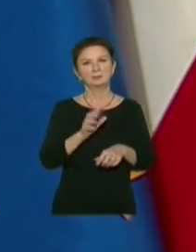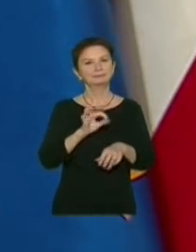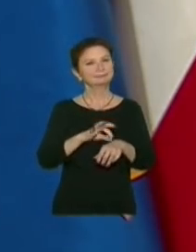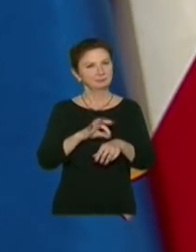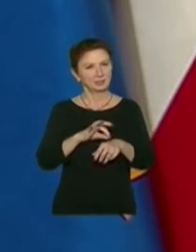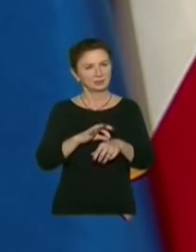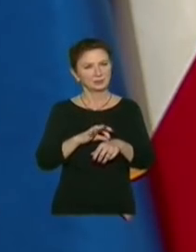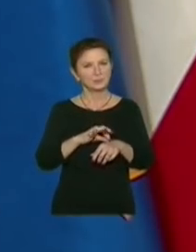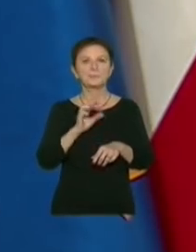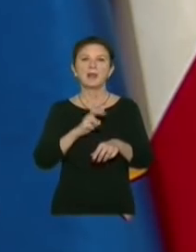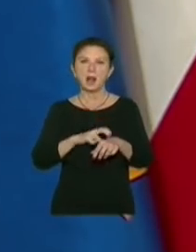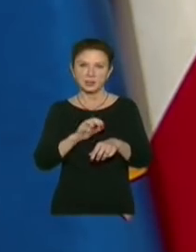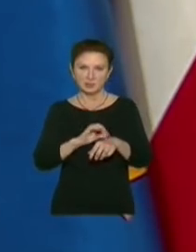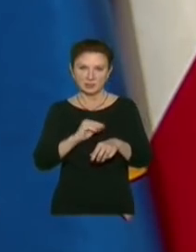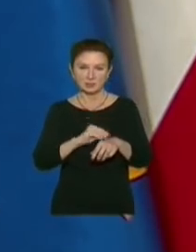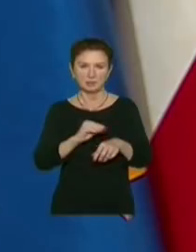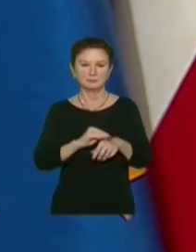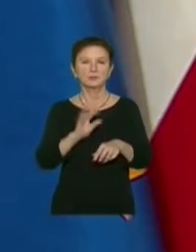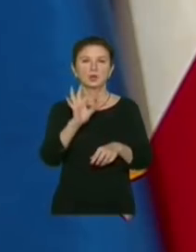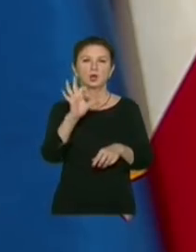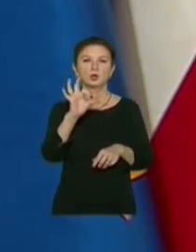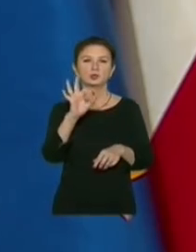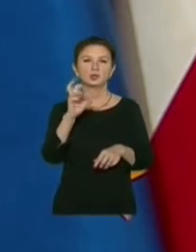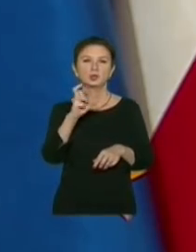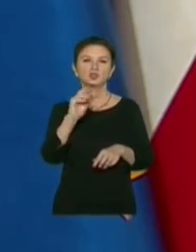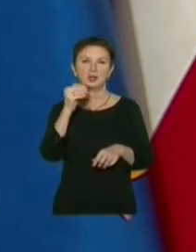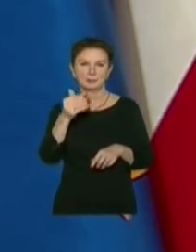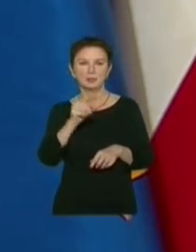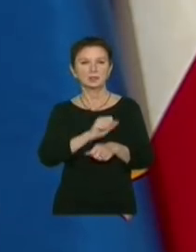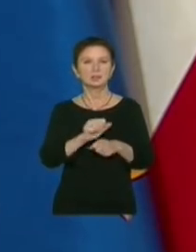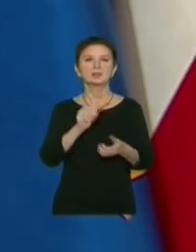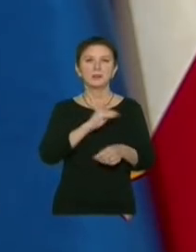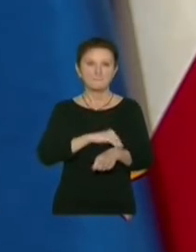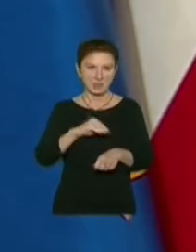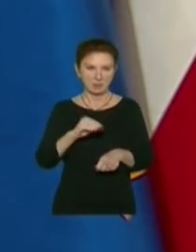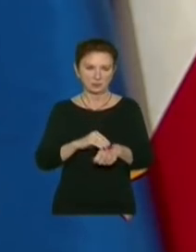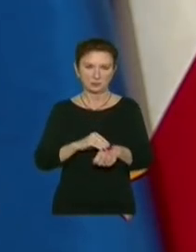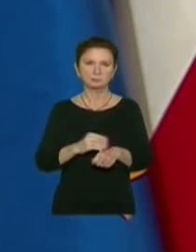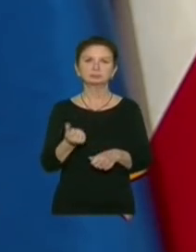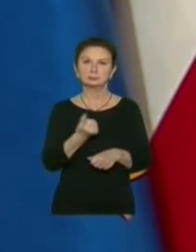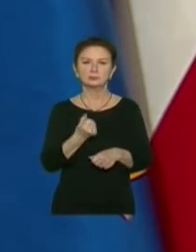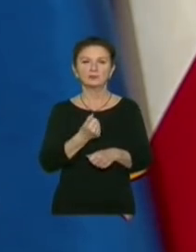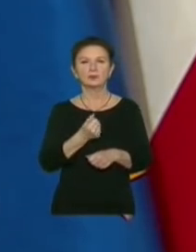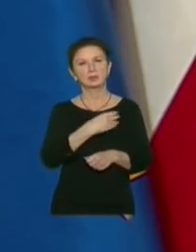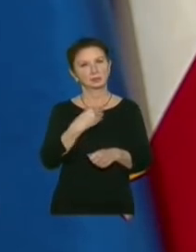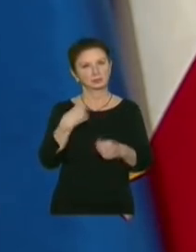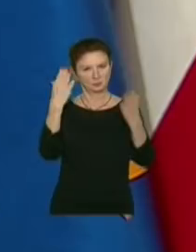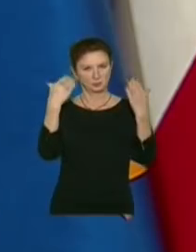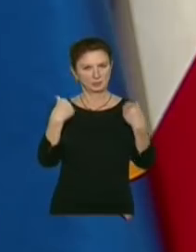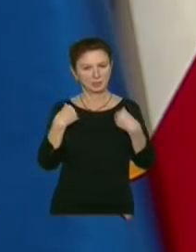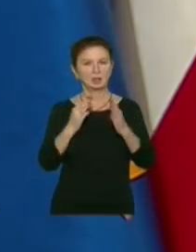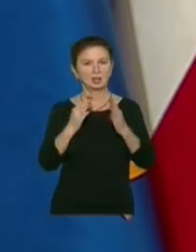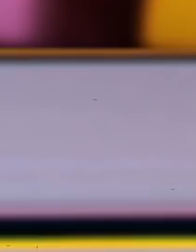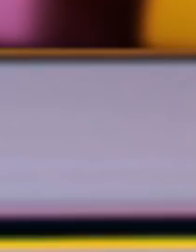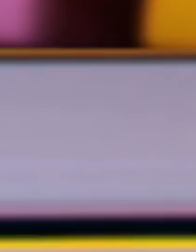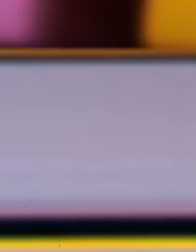jest w tej chwili metodą stosowaną w polskich szpitalach i apeluję do ozdrowieńców, żeby do tych centrów się